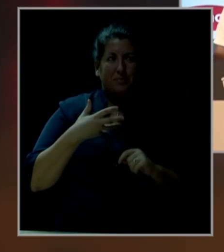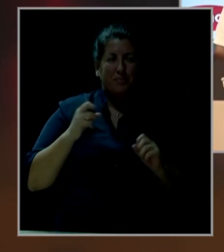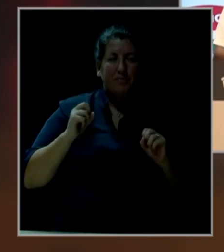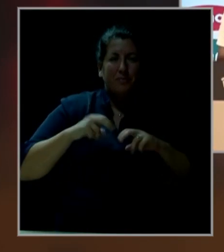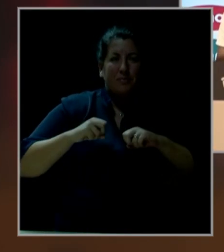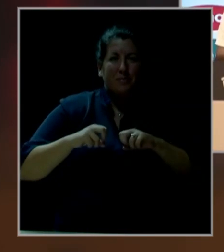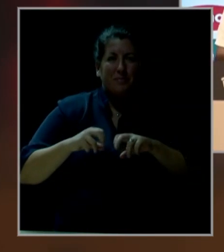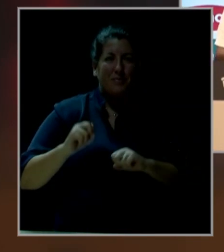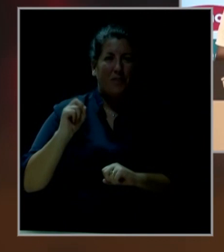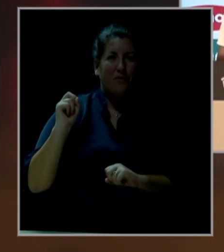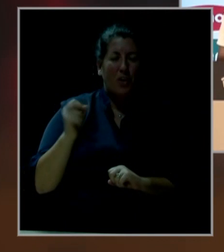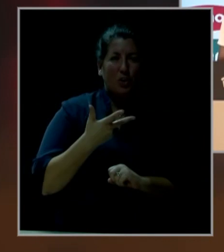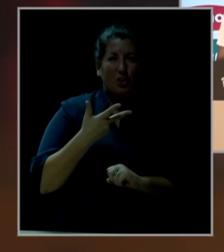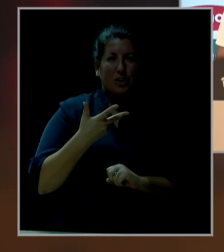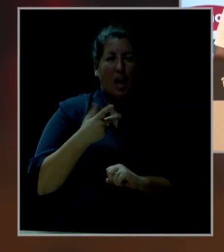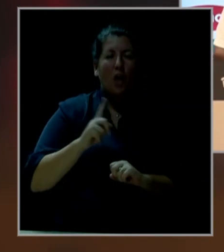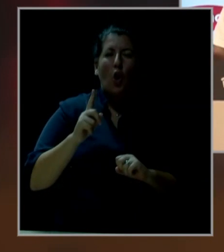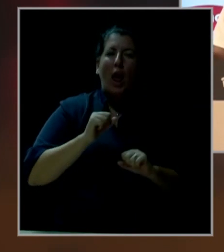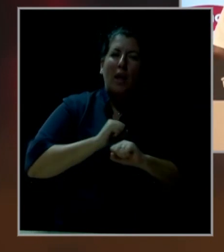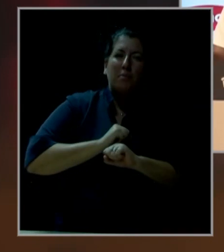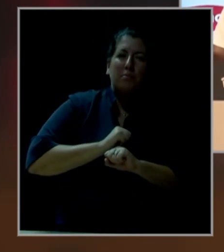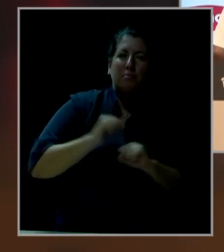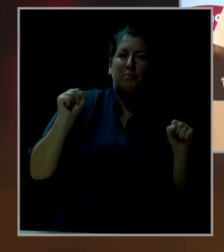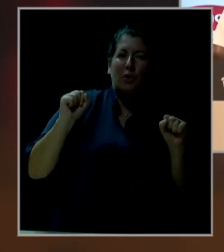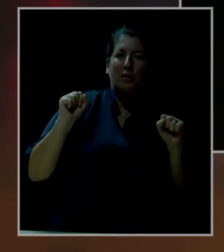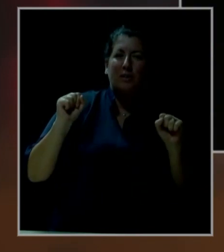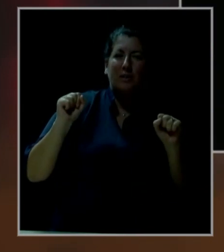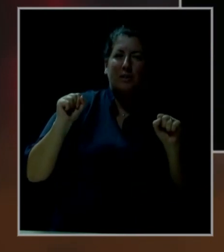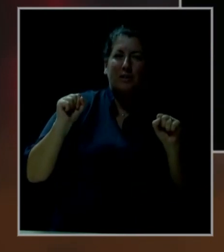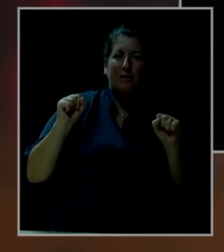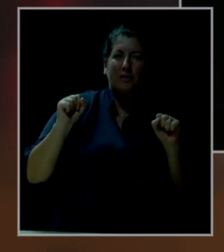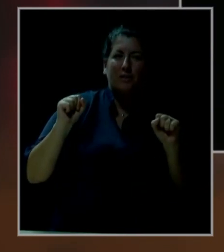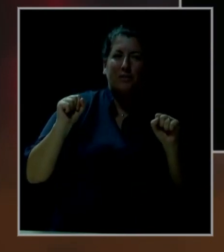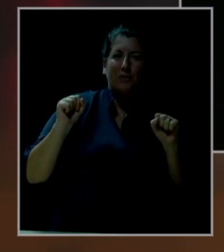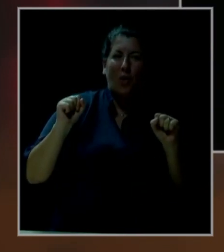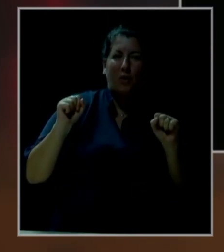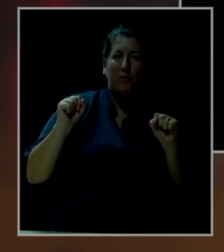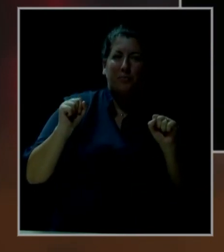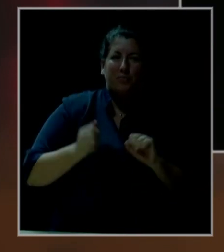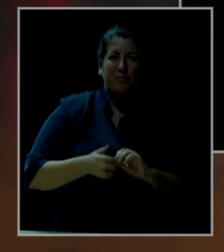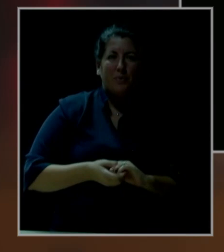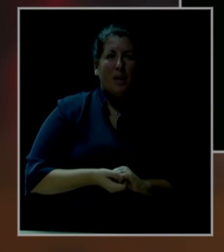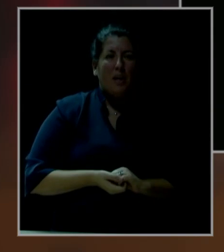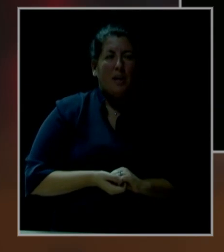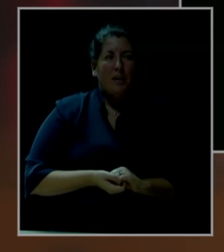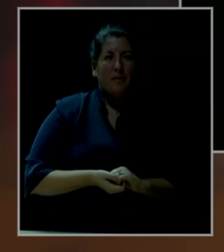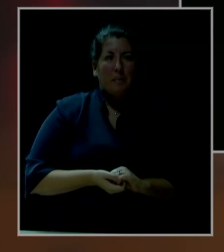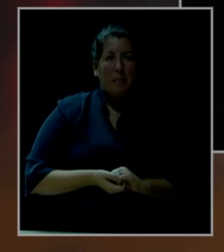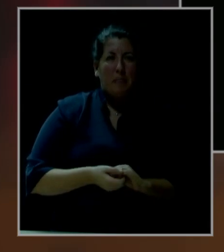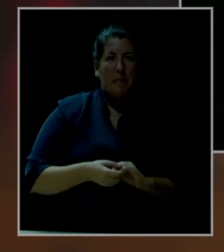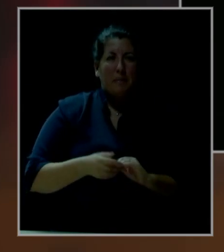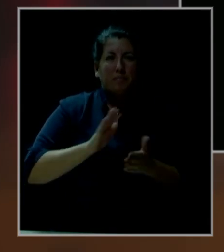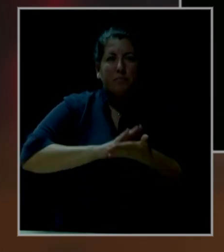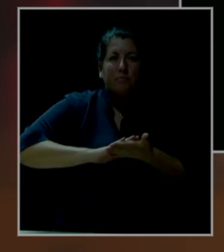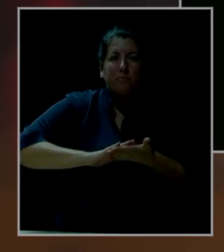è quell'esplosivo, non è Tripaldelli che arriva sulla fascia e te la mette col cross. Lui è di impeto, di forza, di